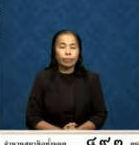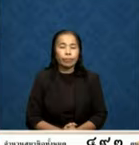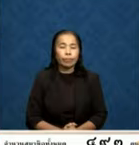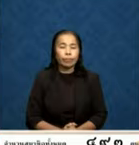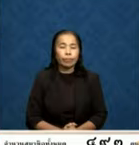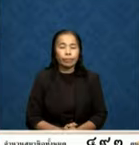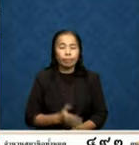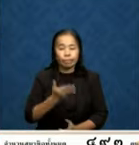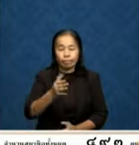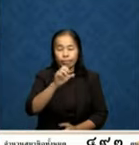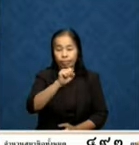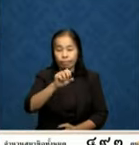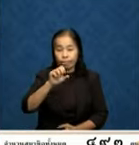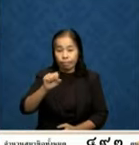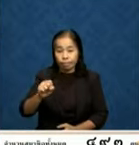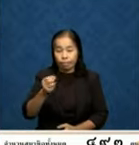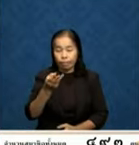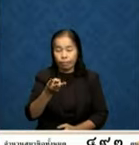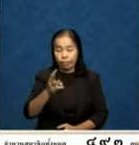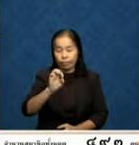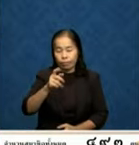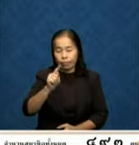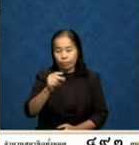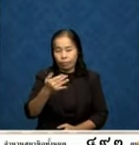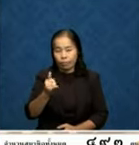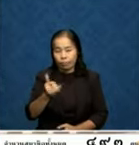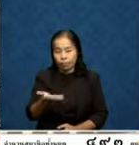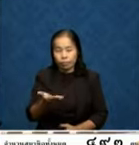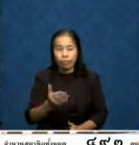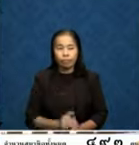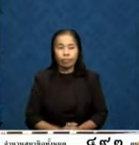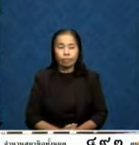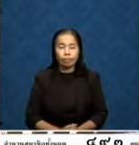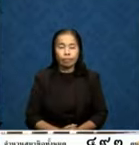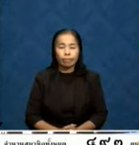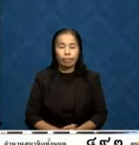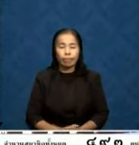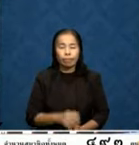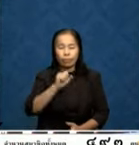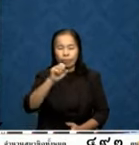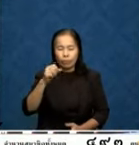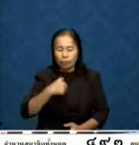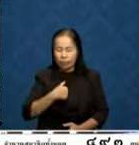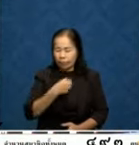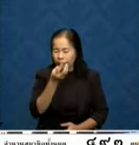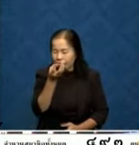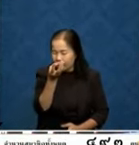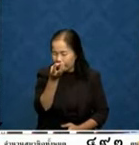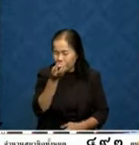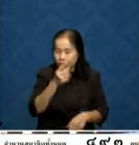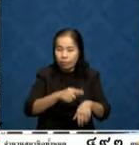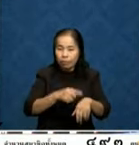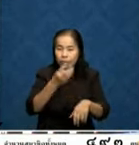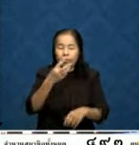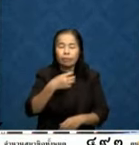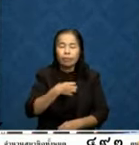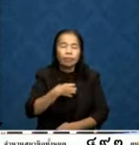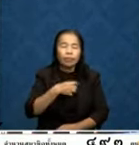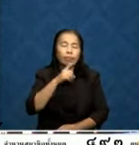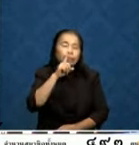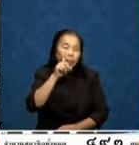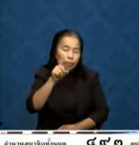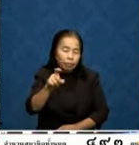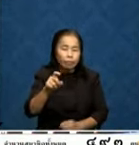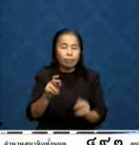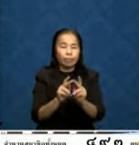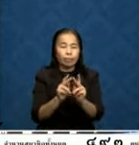ท่านส.ส.วิทยาแก้วประดายครับเชิญครับ ท่านประธานครับผมรบกวนเวลาไม่นานฮะจะได้มีคำถามเรียนถามทาง